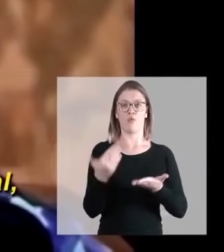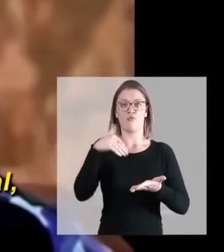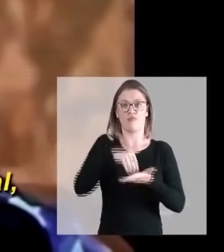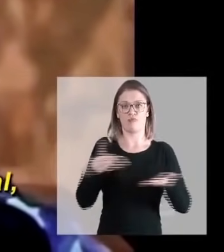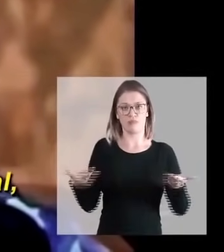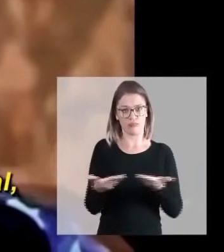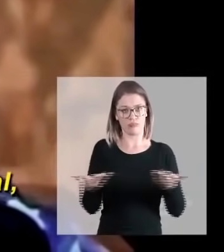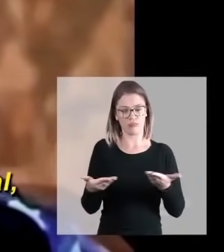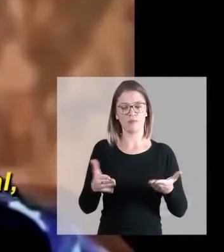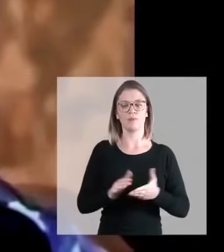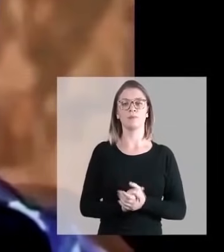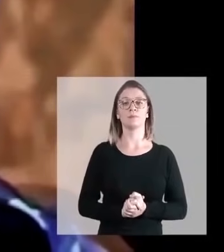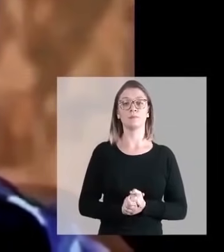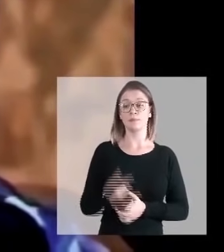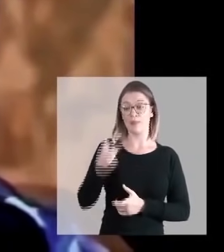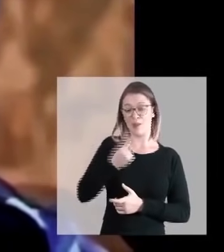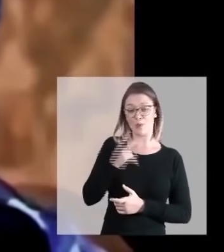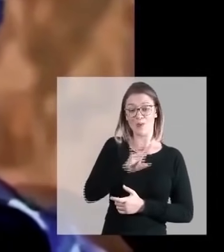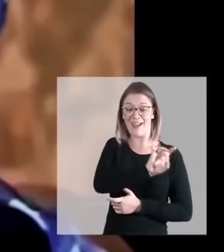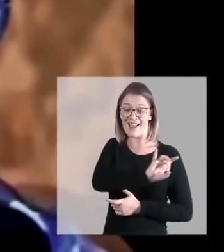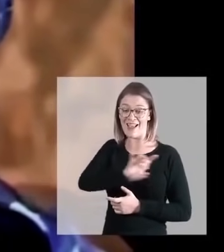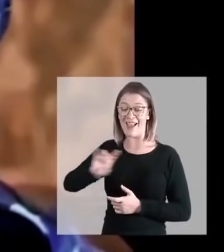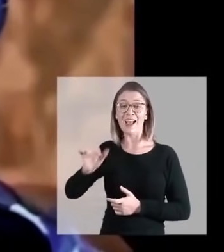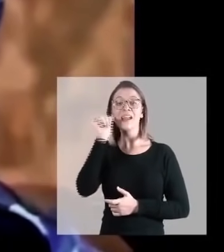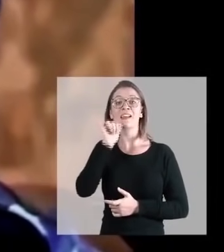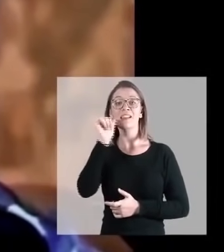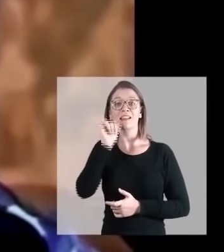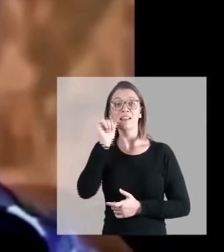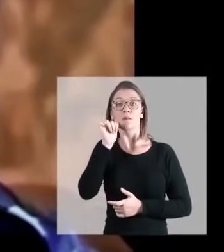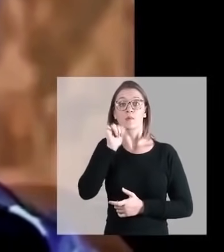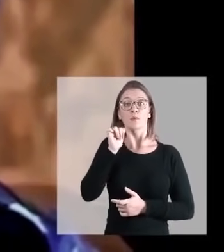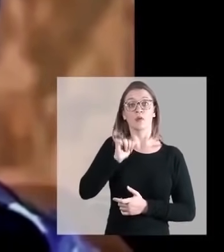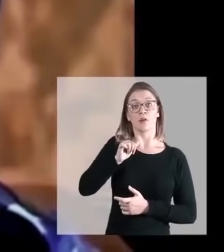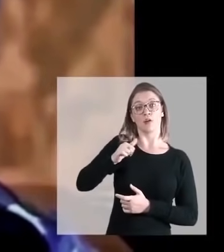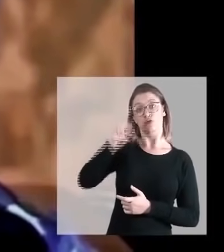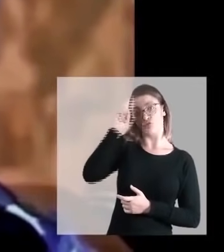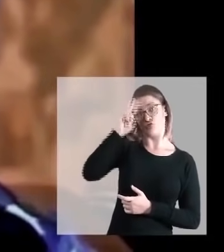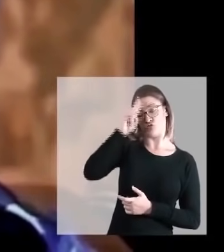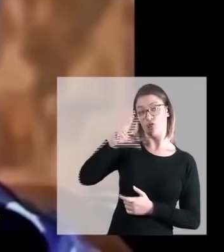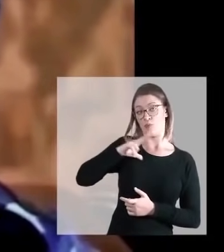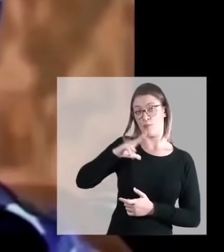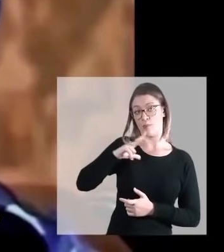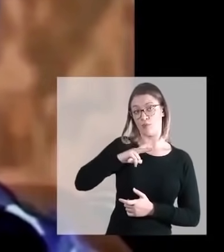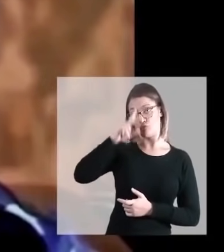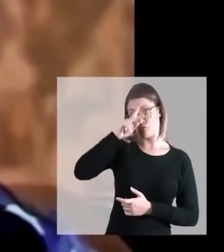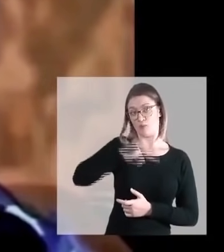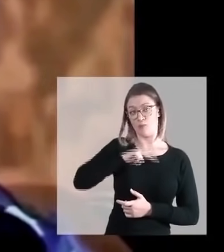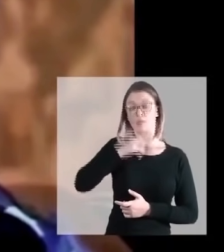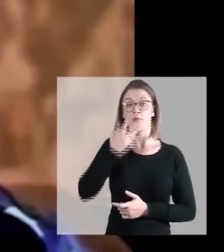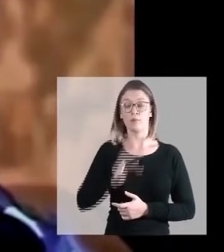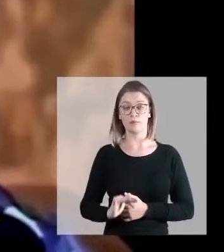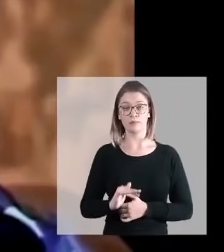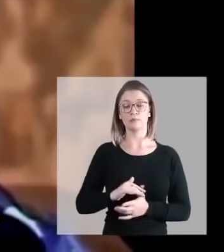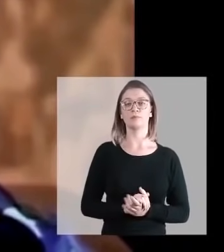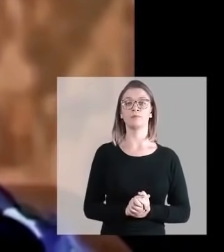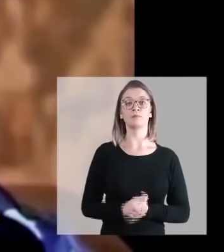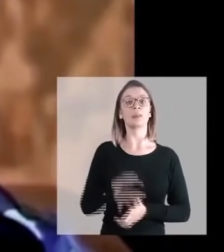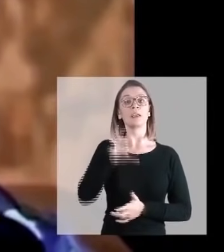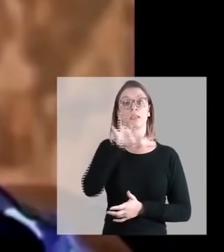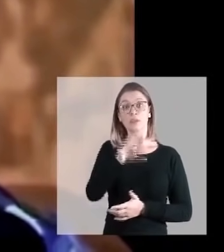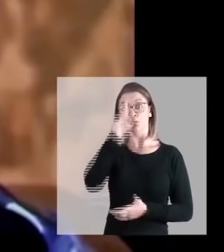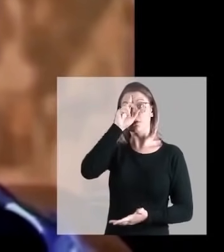à son statut actuel. Et d'autre part, pour chaque femme particulière, c'est l'histoire de sa vie. En particulier, c'est l'histoire de